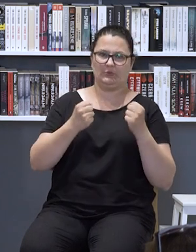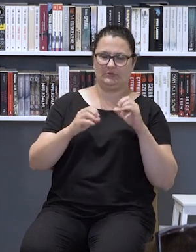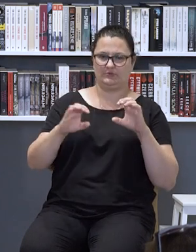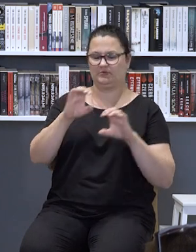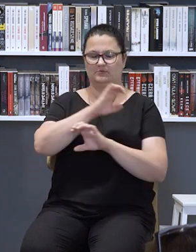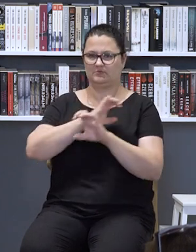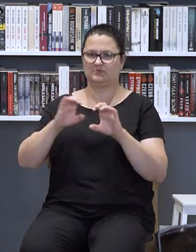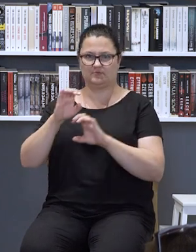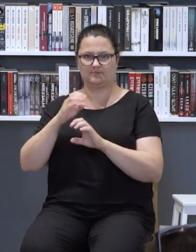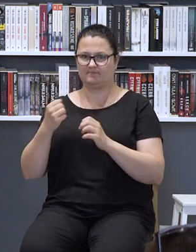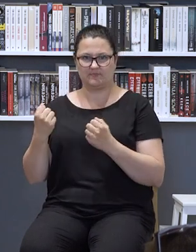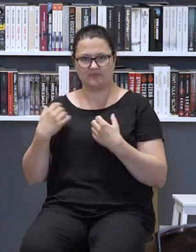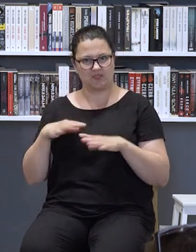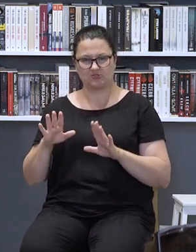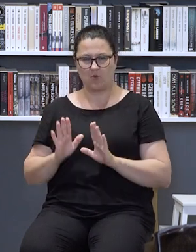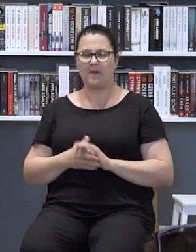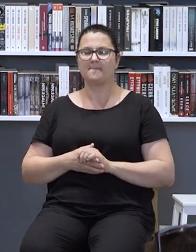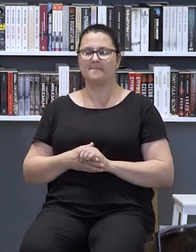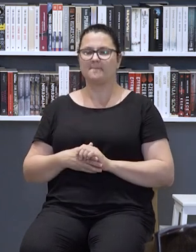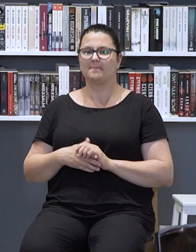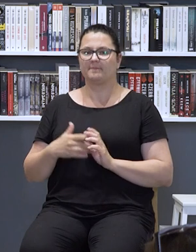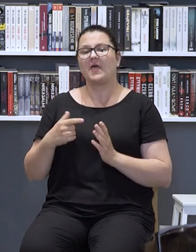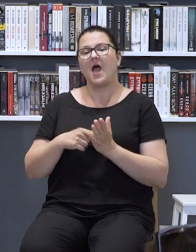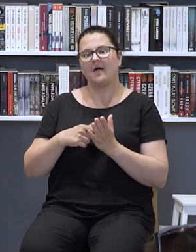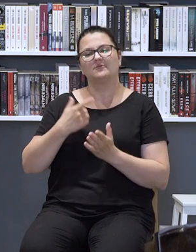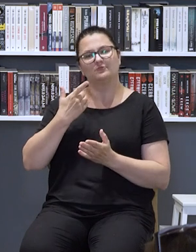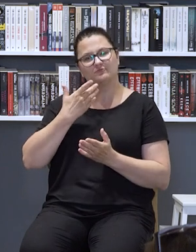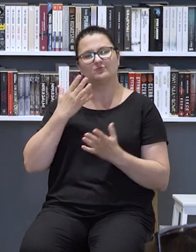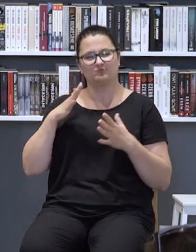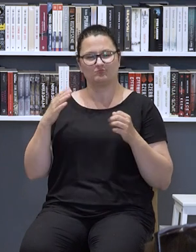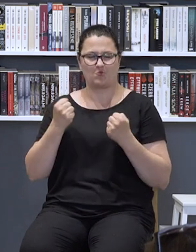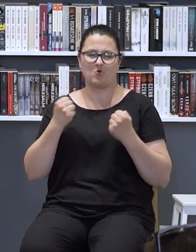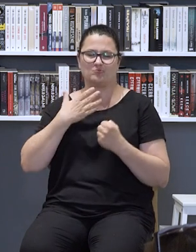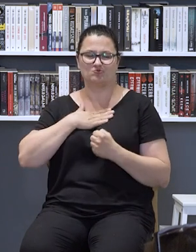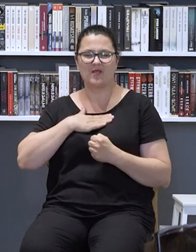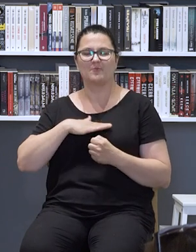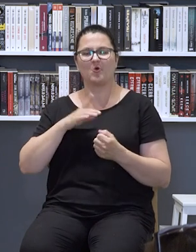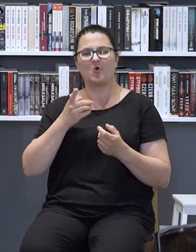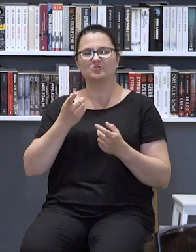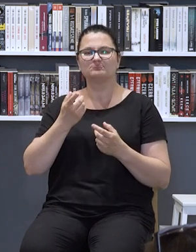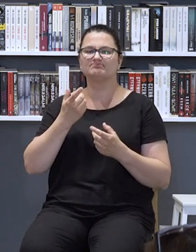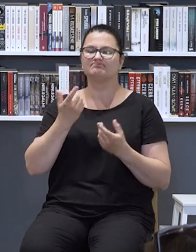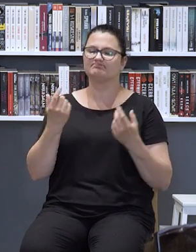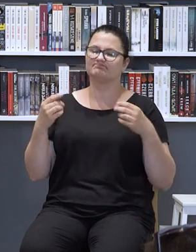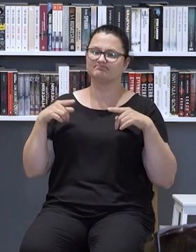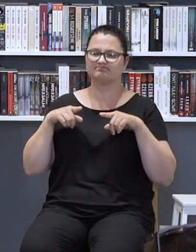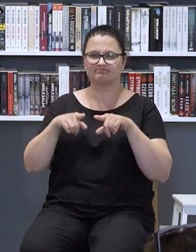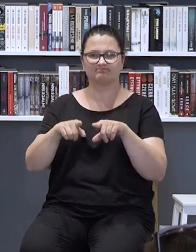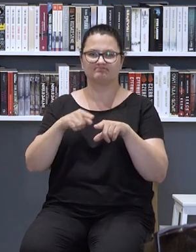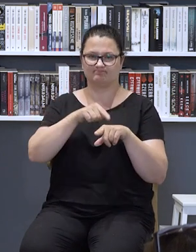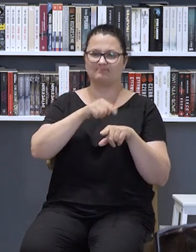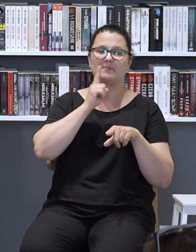przesunięcia. Ale bardzo dużą przyjemność mi sprawiło splecenie wątku